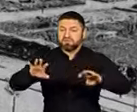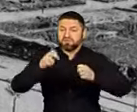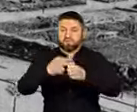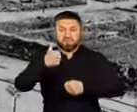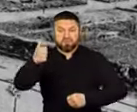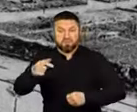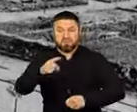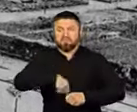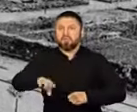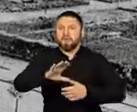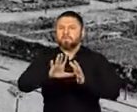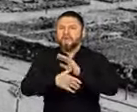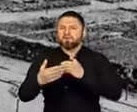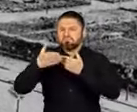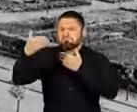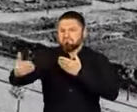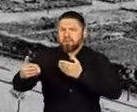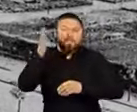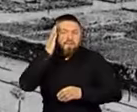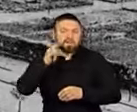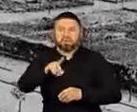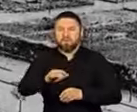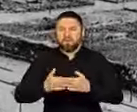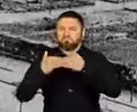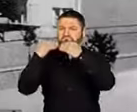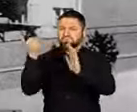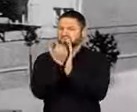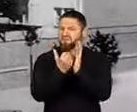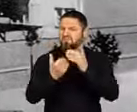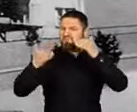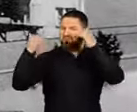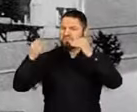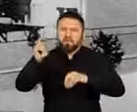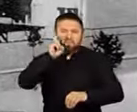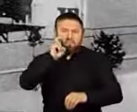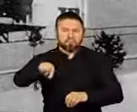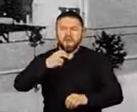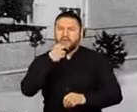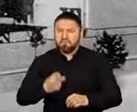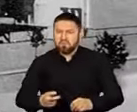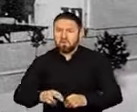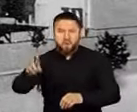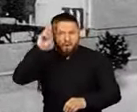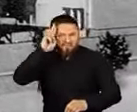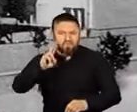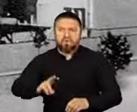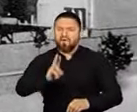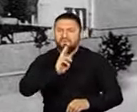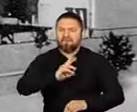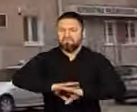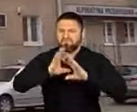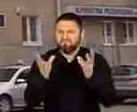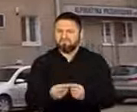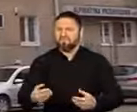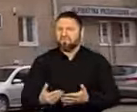1928-1931 na ówczesnych peryferiach miasta. Mieszkania posiadały wysoki, jak na ówczesne realia, standard, elektryczność, bieżącą wodę i